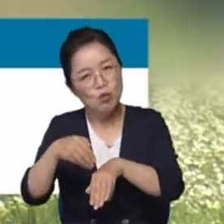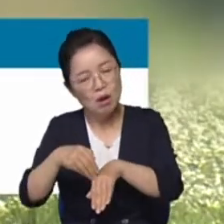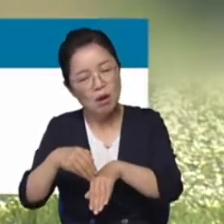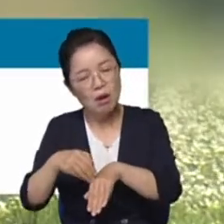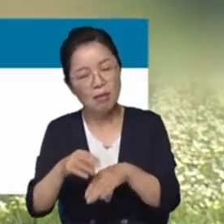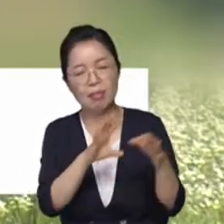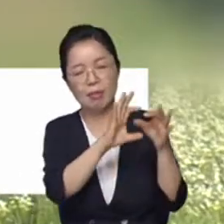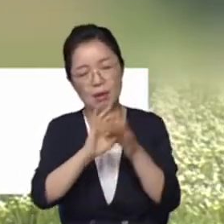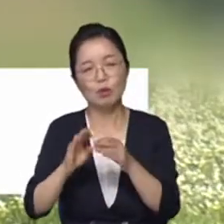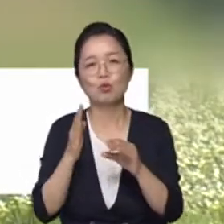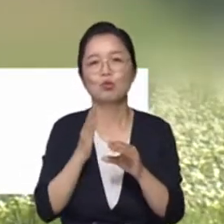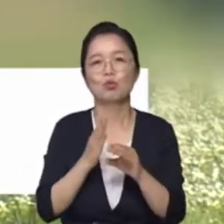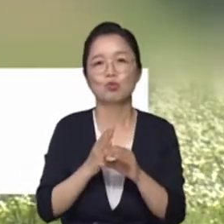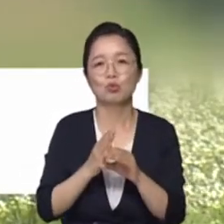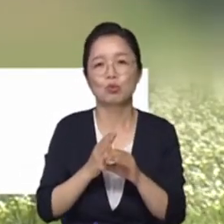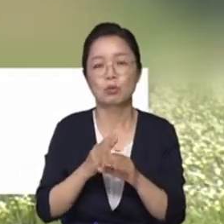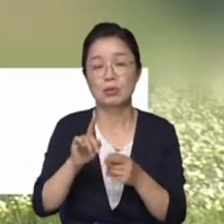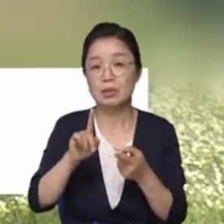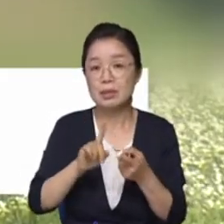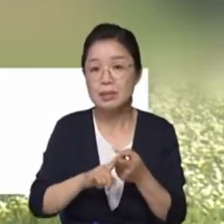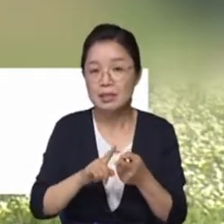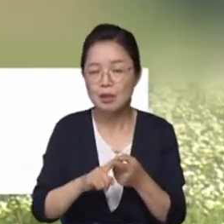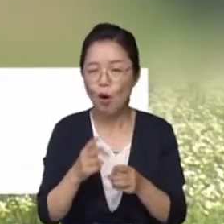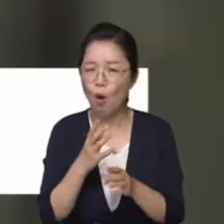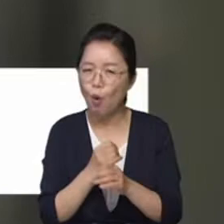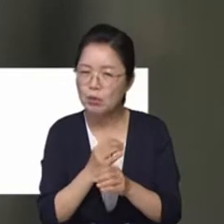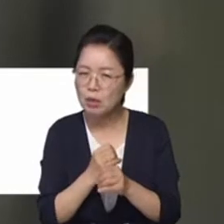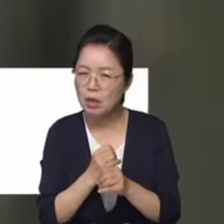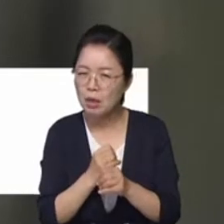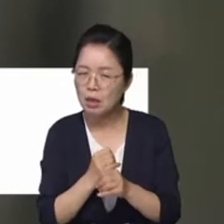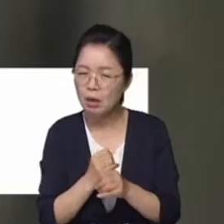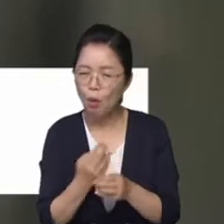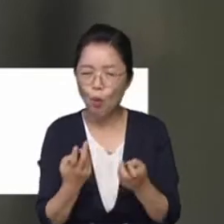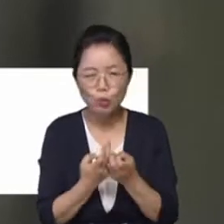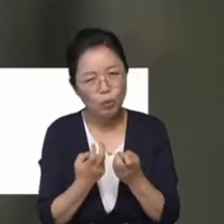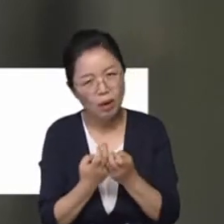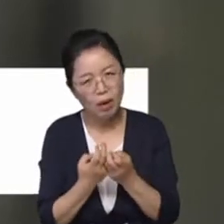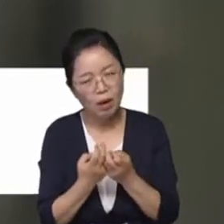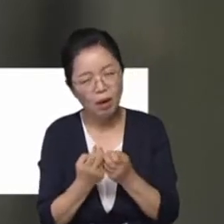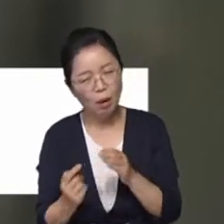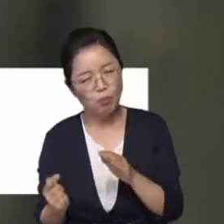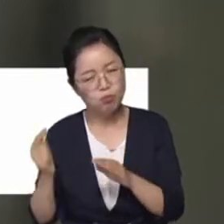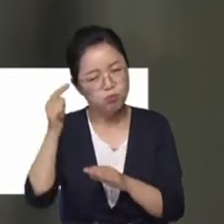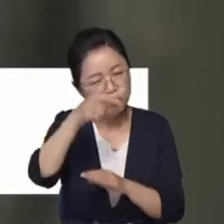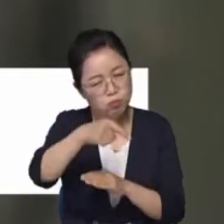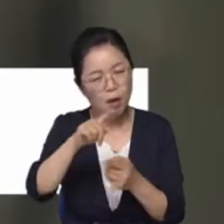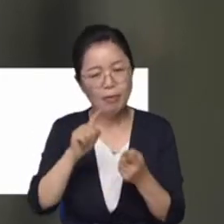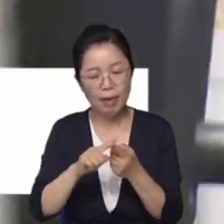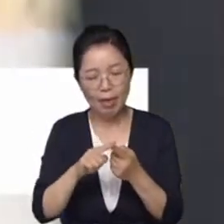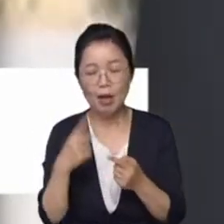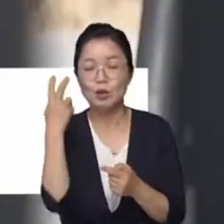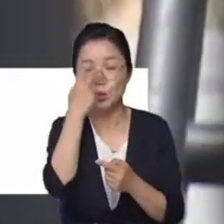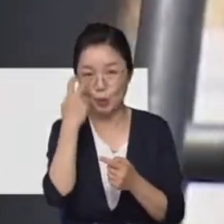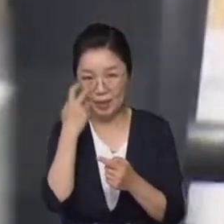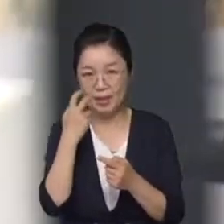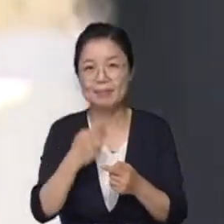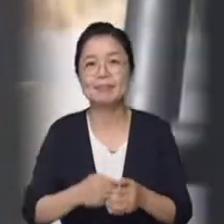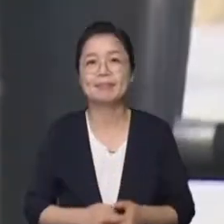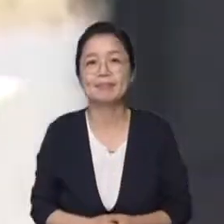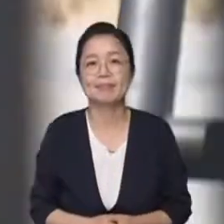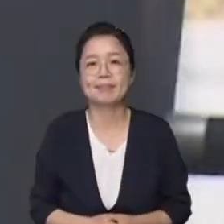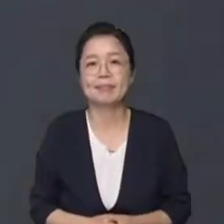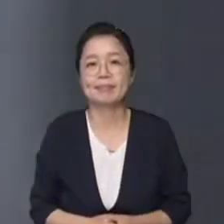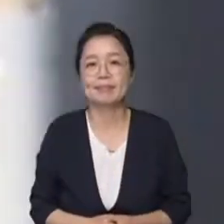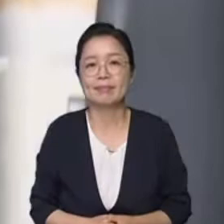계속하고 있었어요. 그래서 이게 언제 어떻게 날아가는 걸까 어떤 차이가 그런 것들을 전반적으로 지금 조사 중에 있습니다.